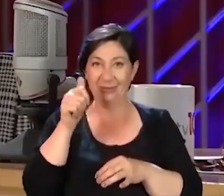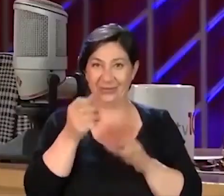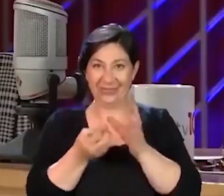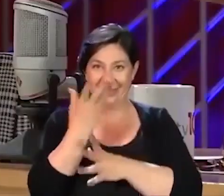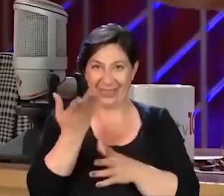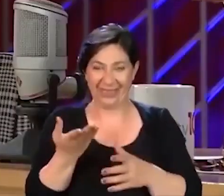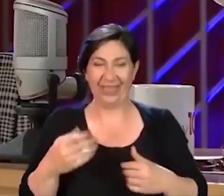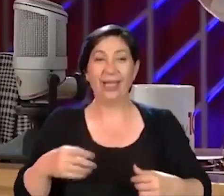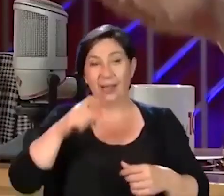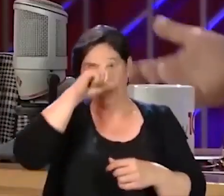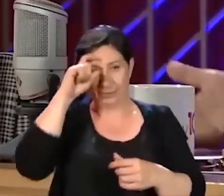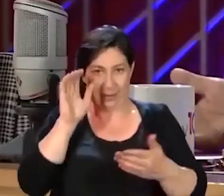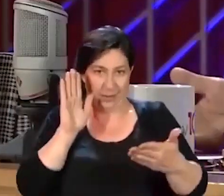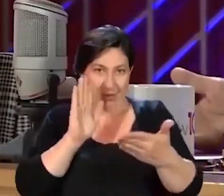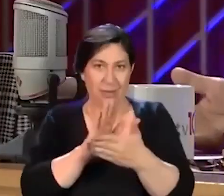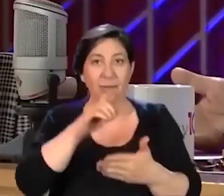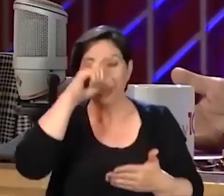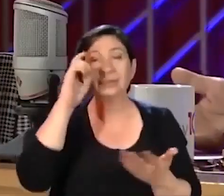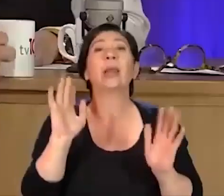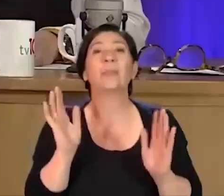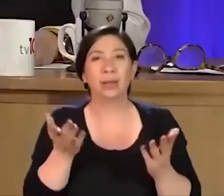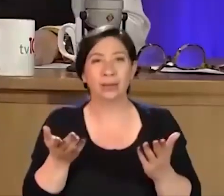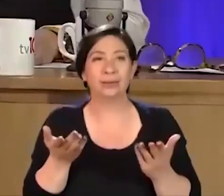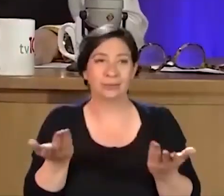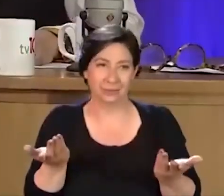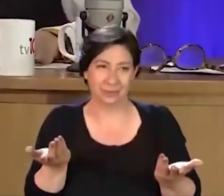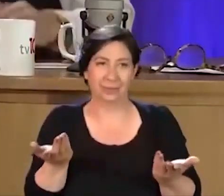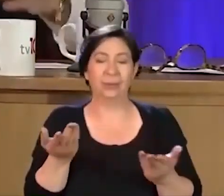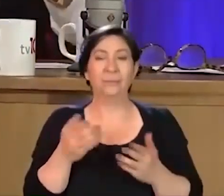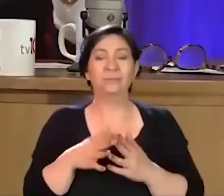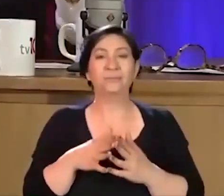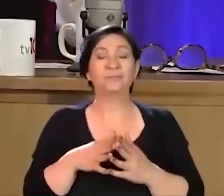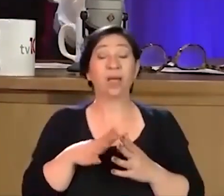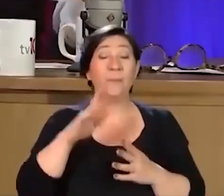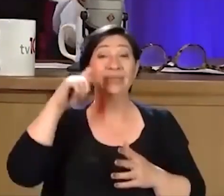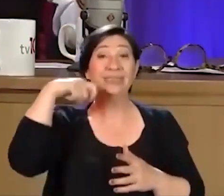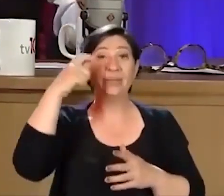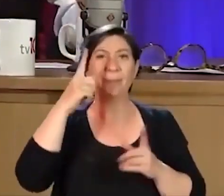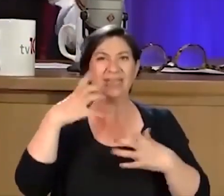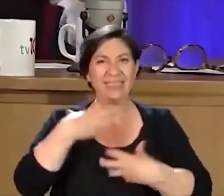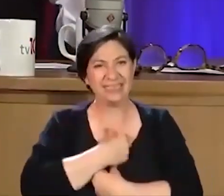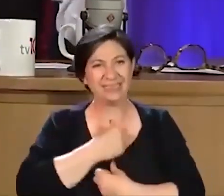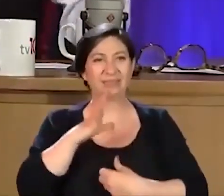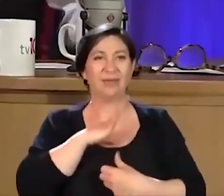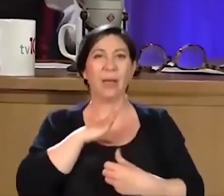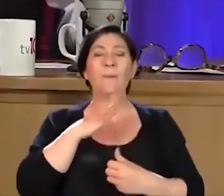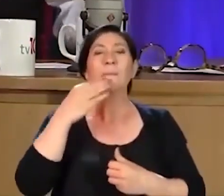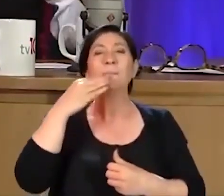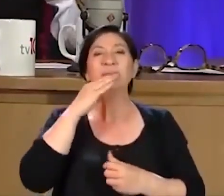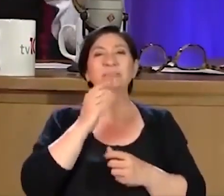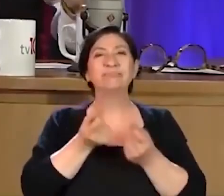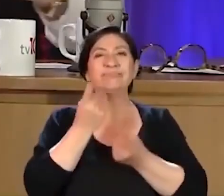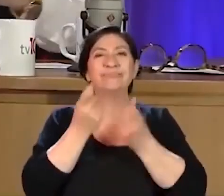çıkıyor yani. Evet. Yani yaza doğru çıkıyor. Yaza gelmedi mi? Doğru. Yani aslında ama sinema bir kriz yaşadı şimdi. Patlamış mısır krizi.